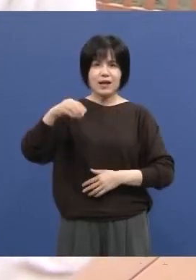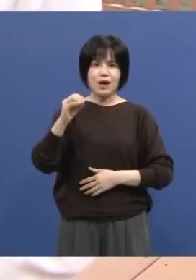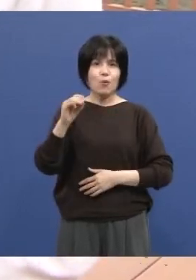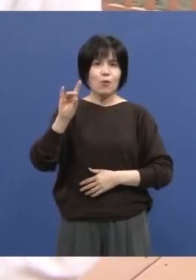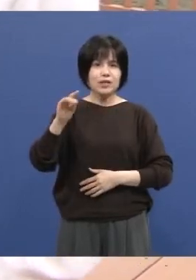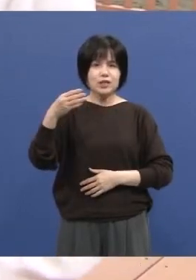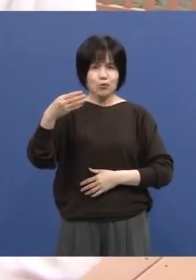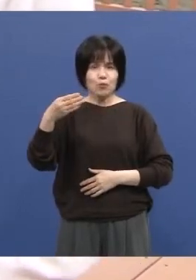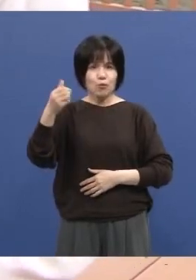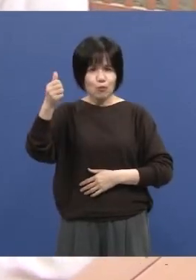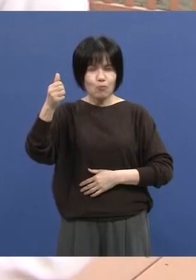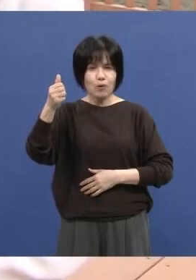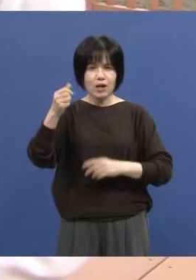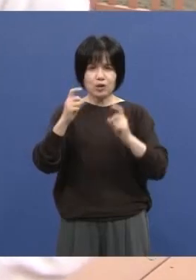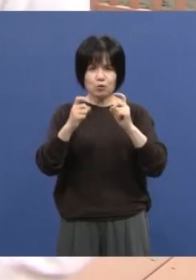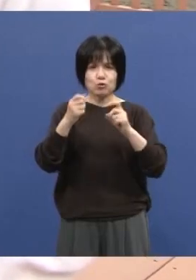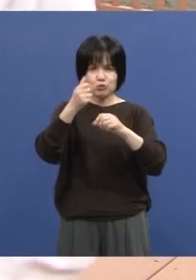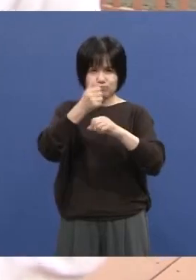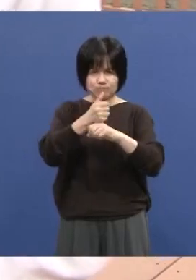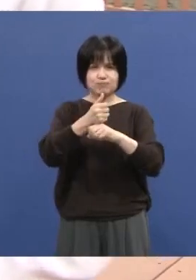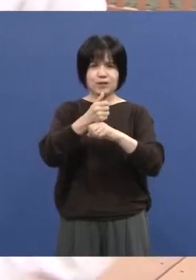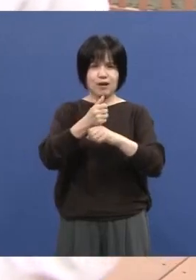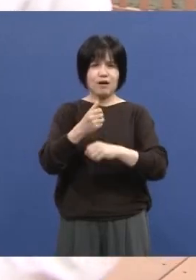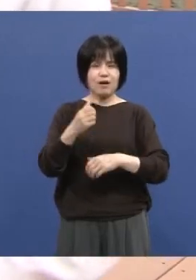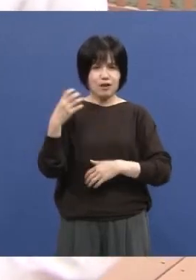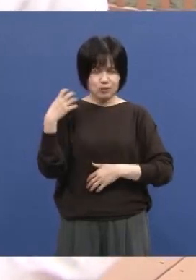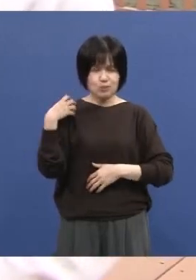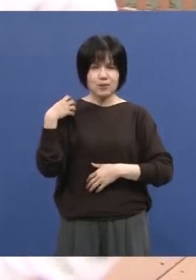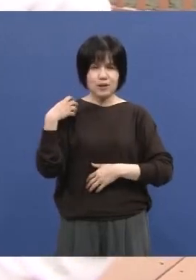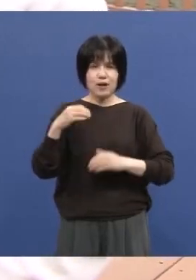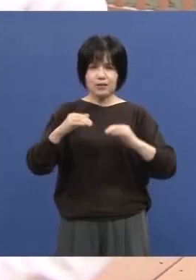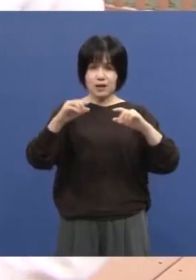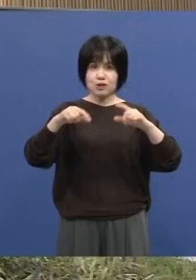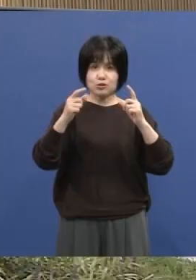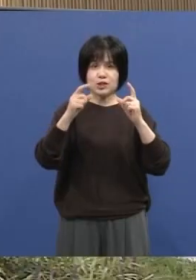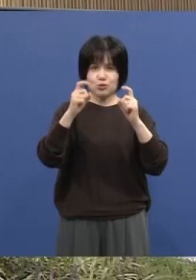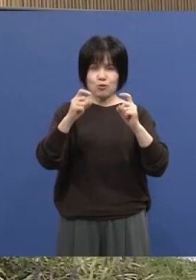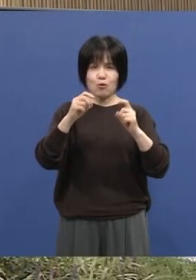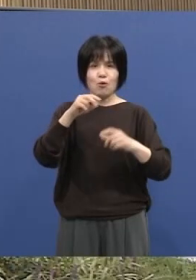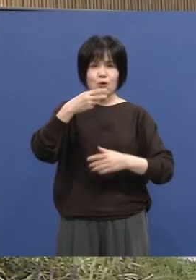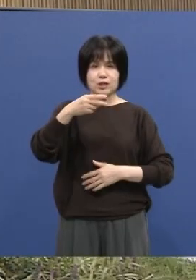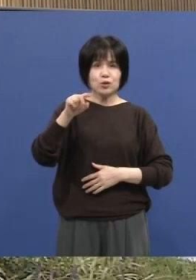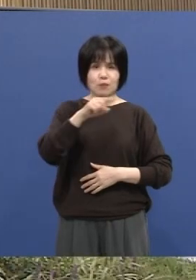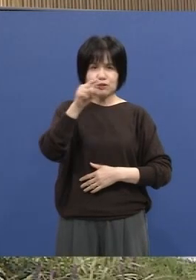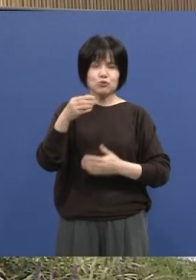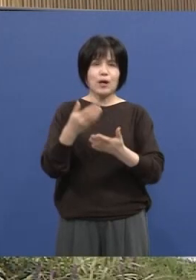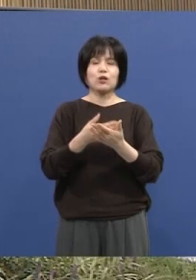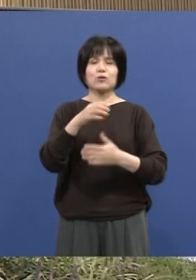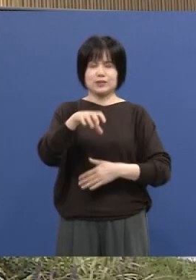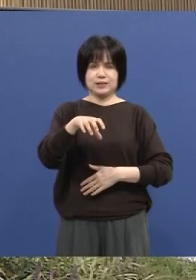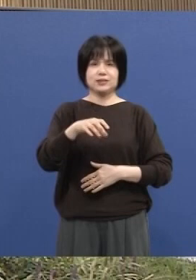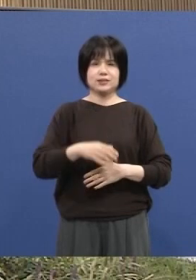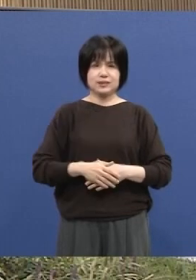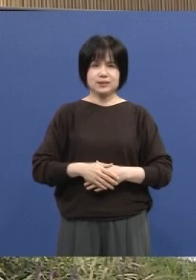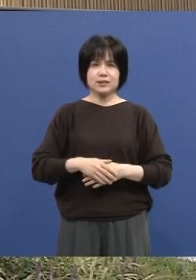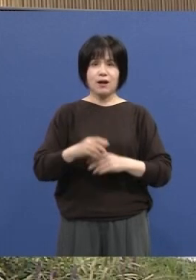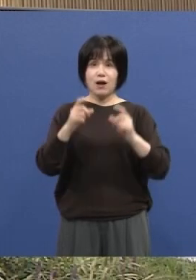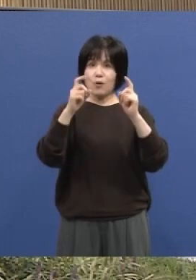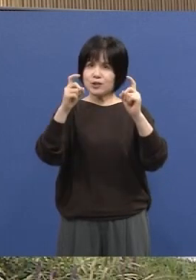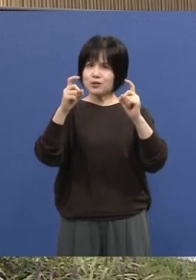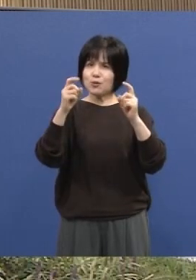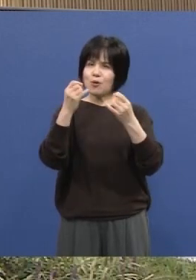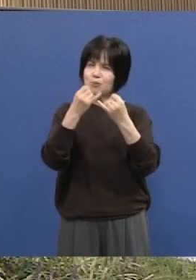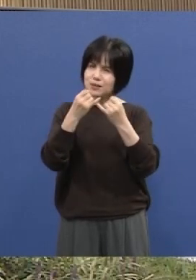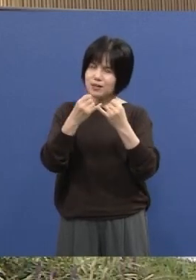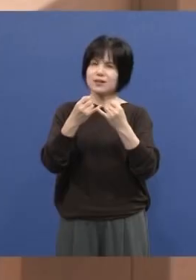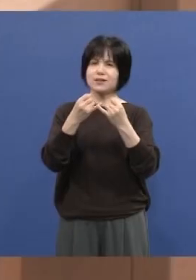が、城主を務めた高槻城二の丸跡地になります。 そうなんですね、まあ、外観もお城のような重